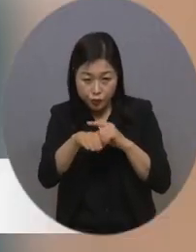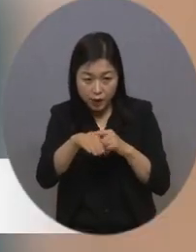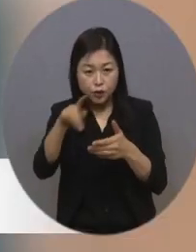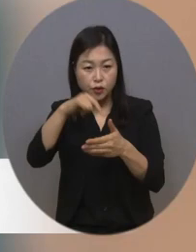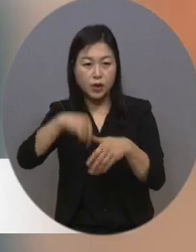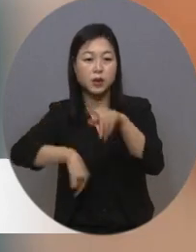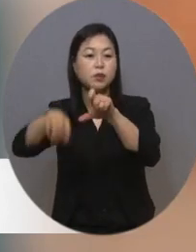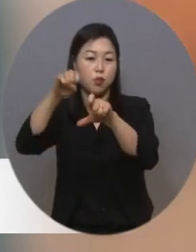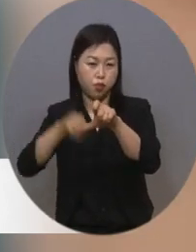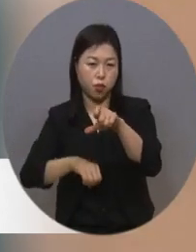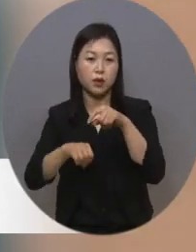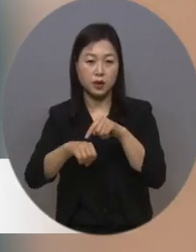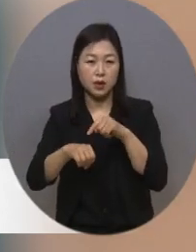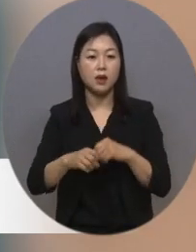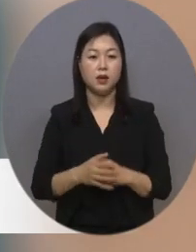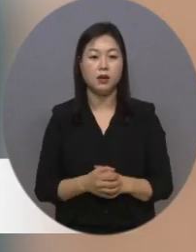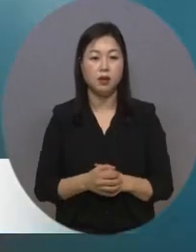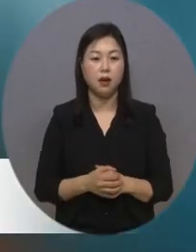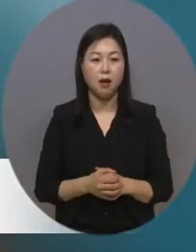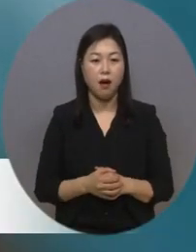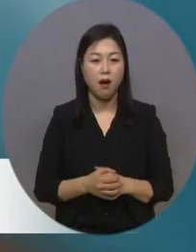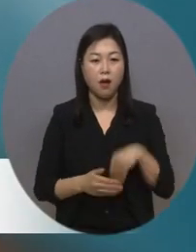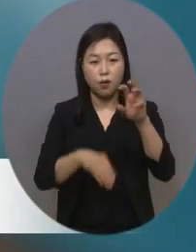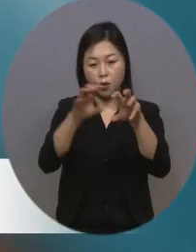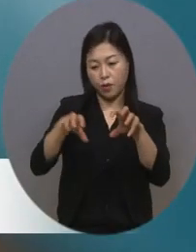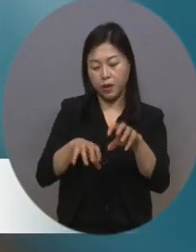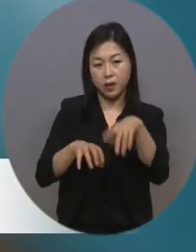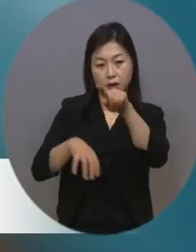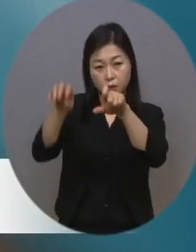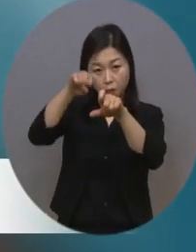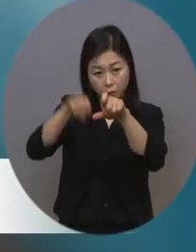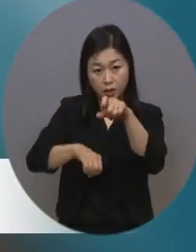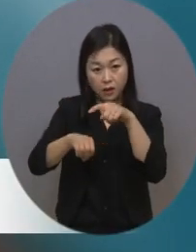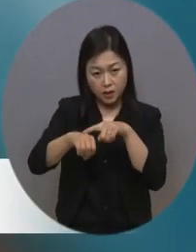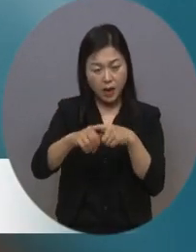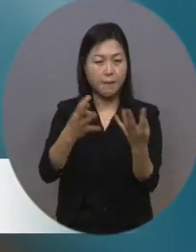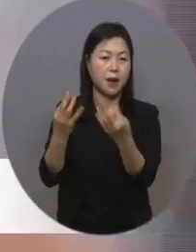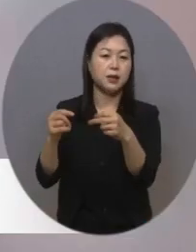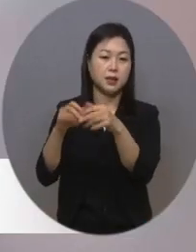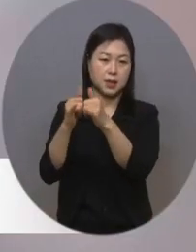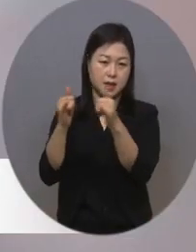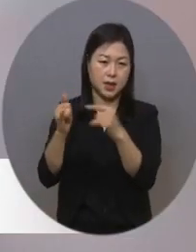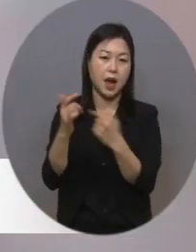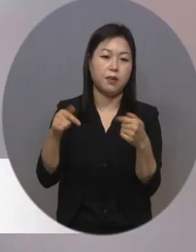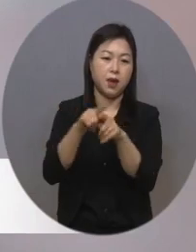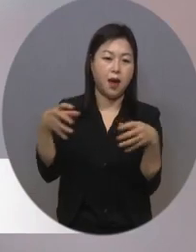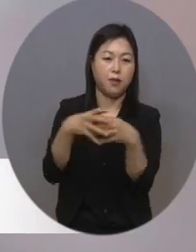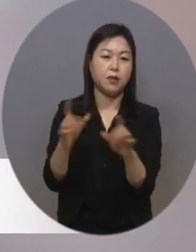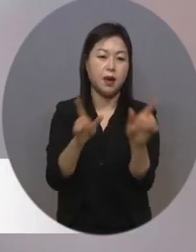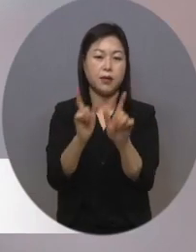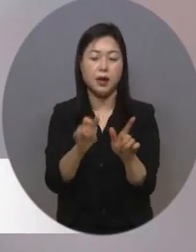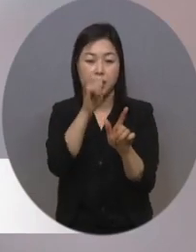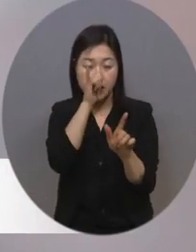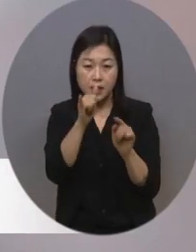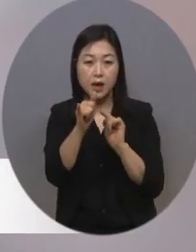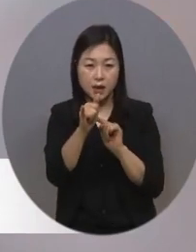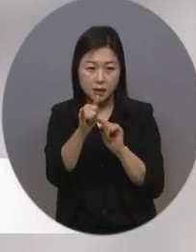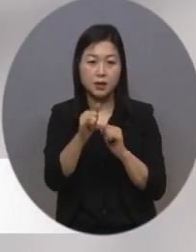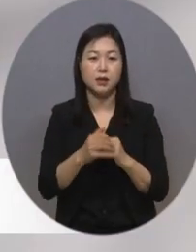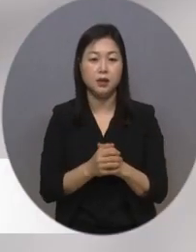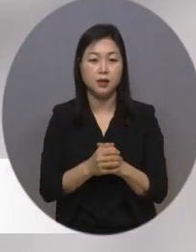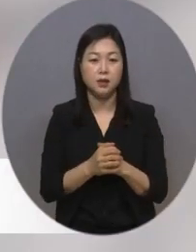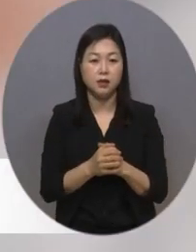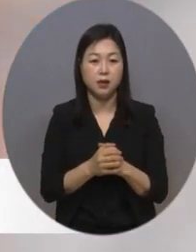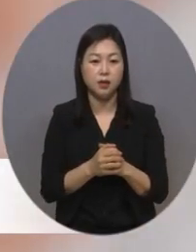차지했습니다. 해당 영상은 우리 주변의 15%라는 많은 장애인들이 함께 살고 있다는 의미를 내